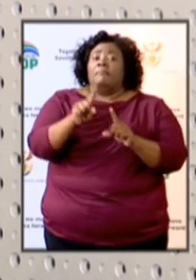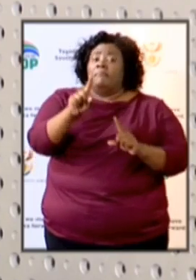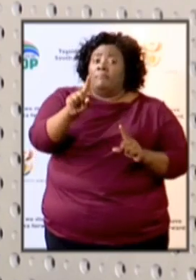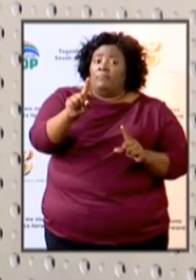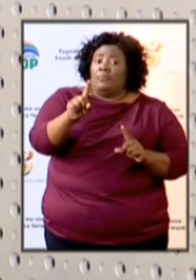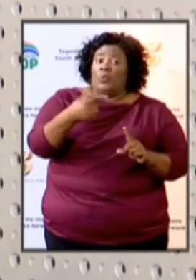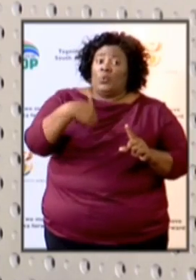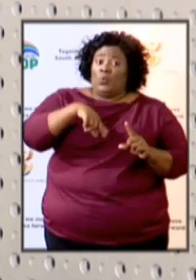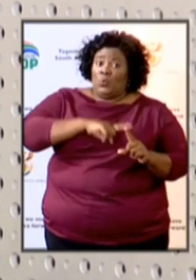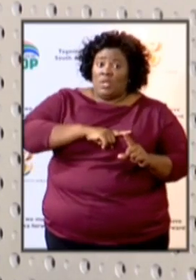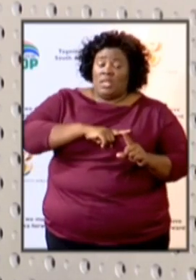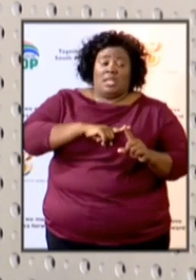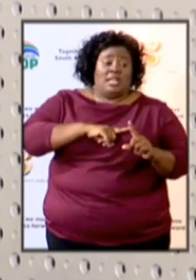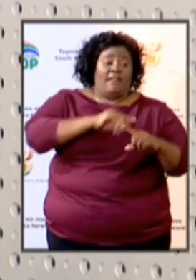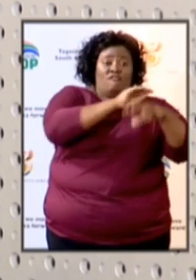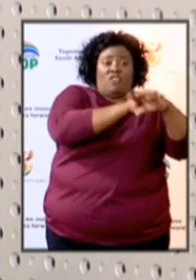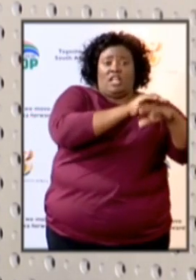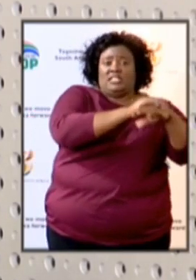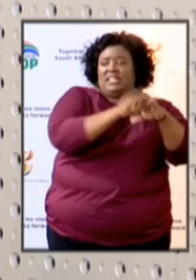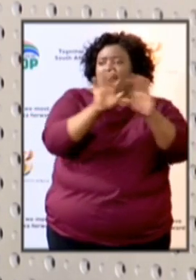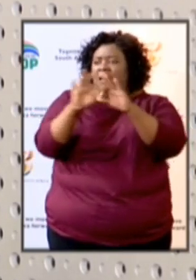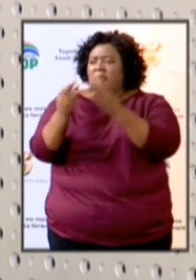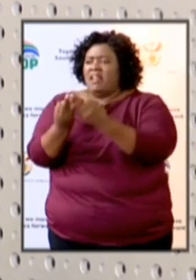Asikeze uvakashelana,